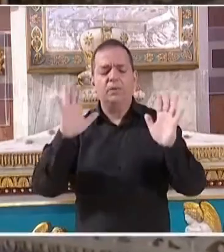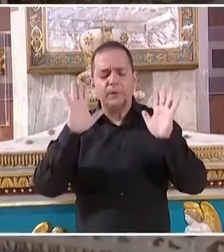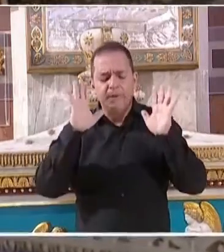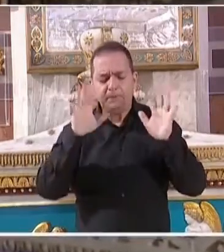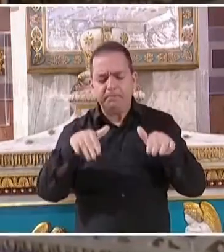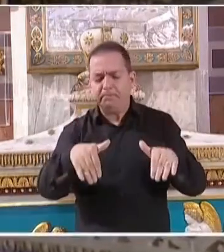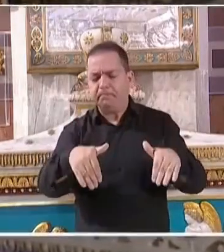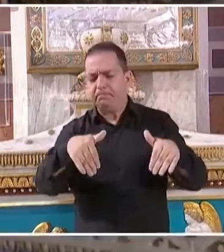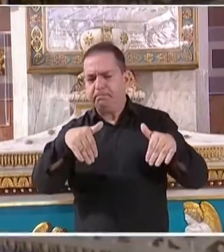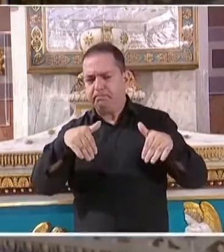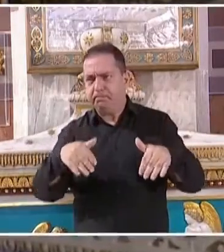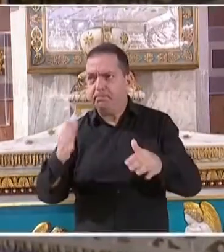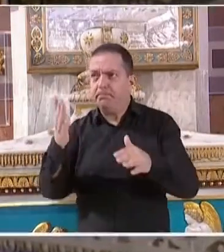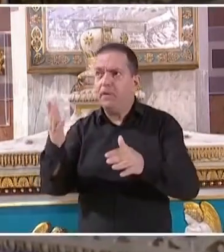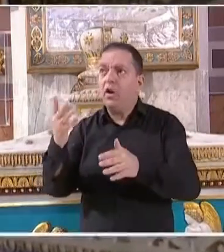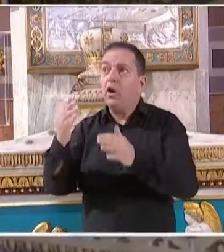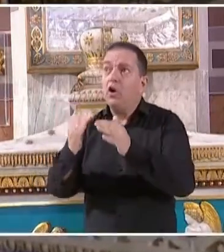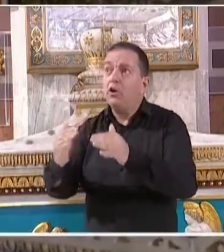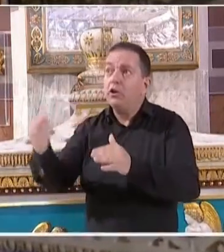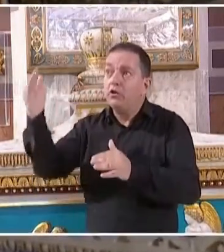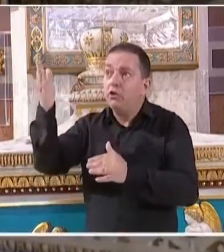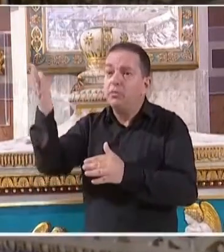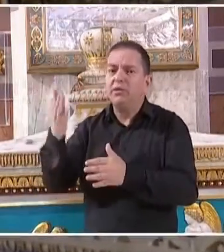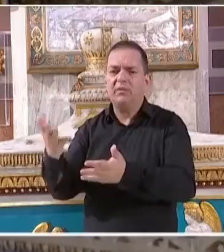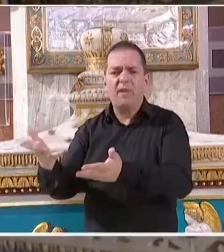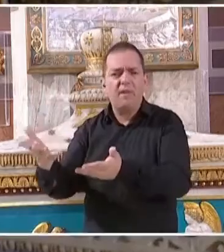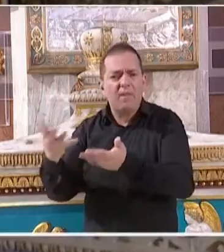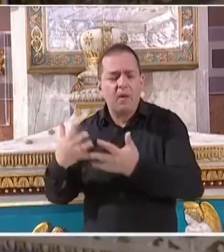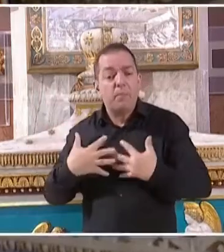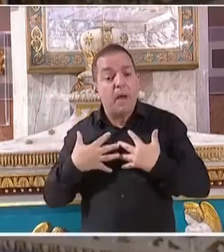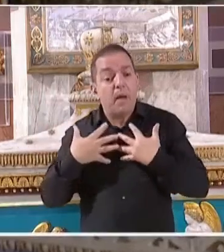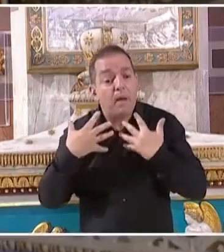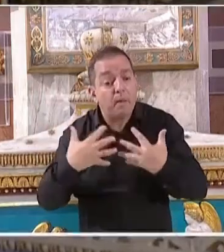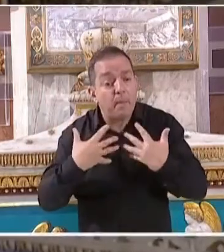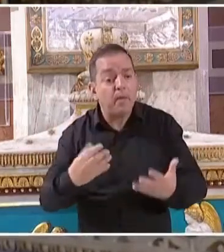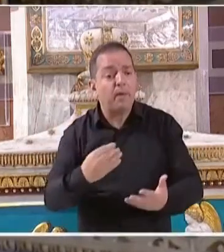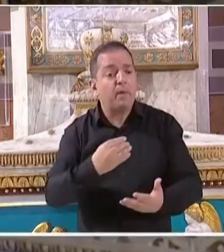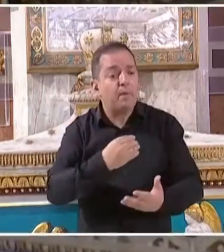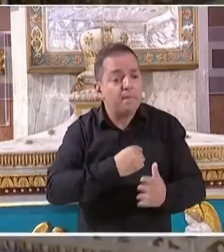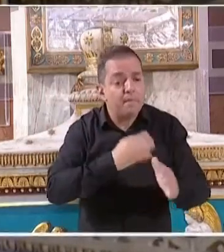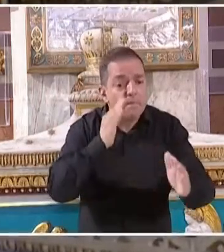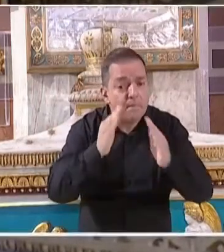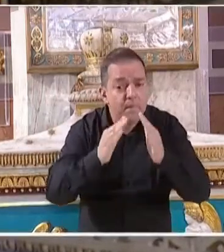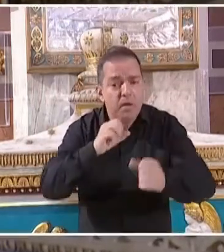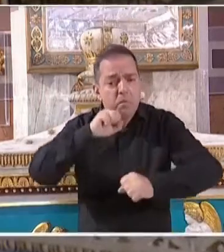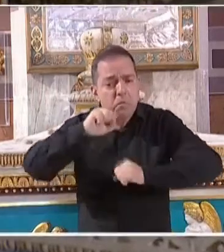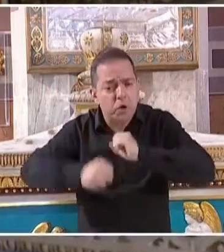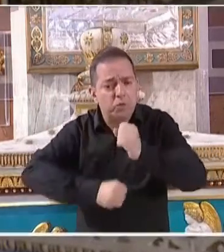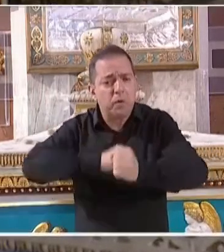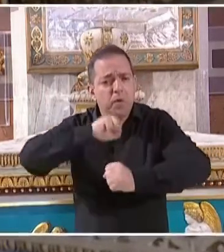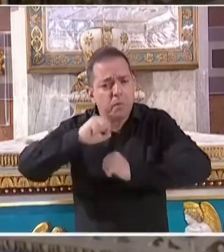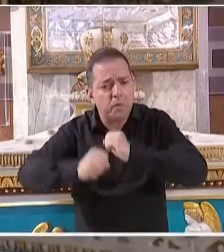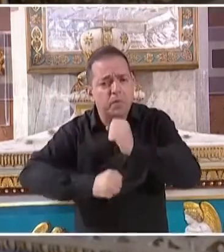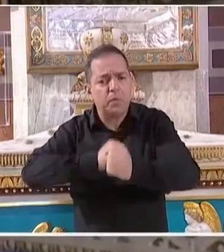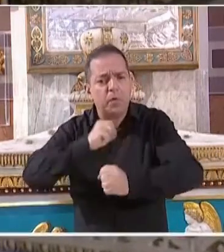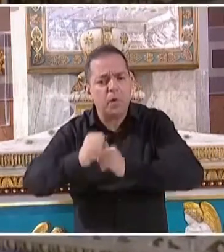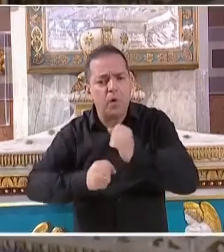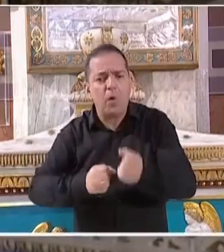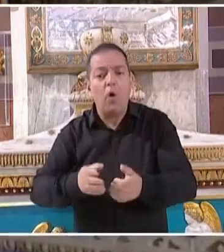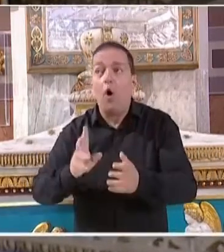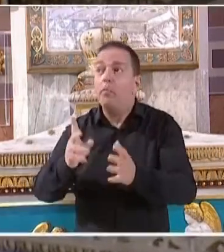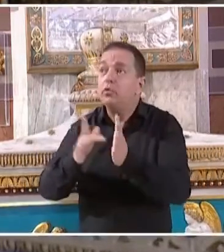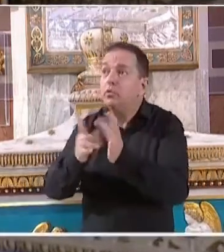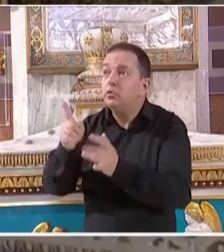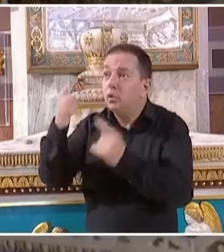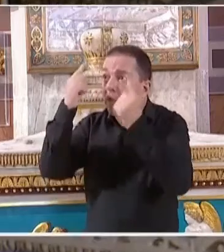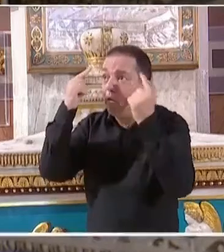πραότητα, επιοίκεια, συγχωρητικότητα, και να εργαζόμαστε μιμούμενοι τον